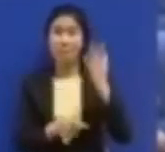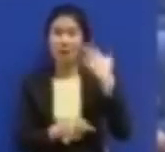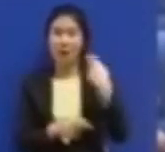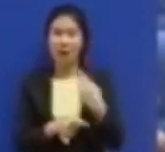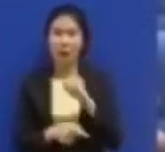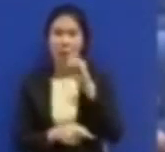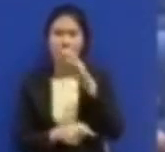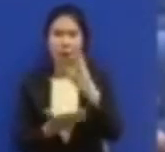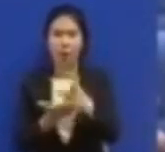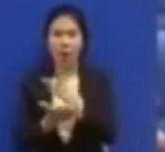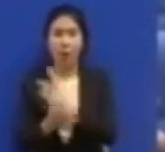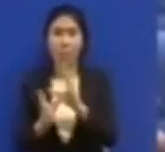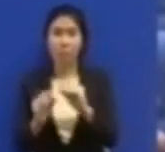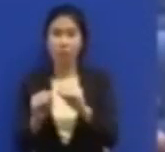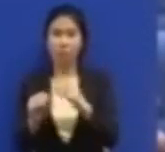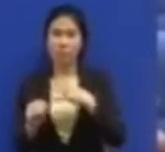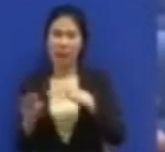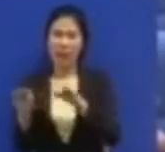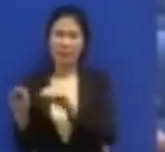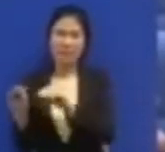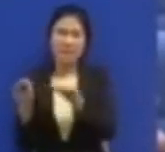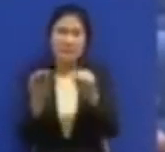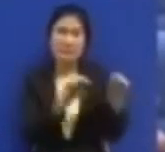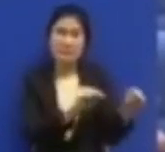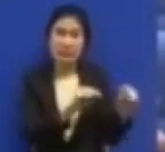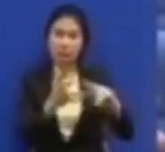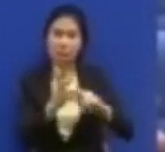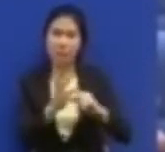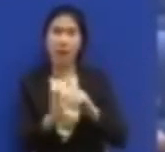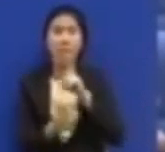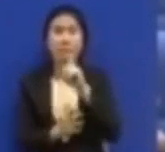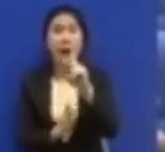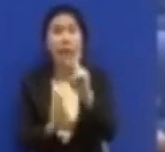ชุมเสนอตามข้อบังคับข้อใดครับ